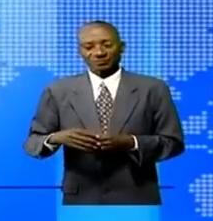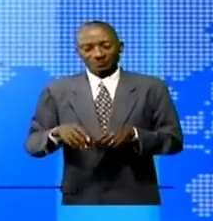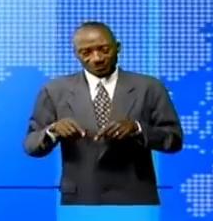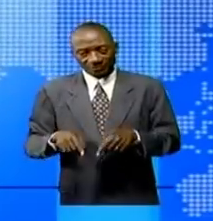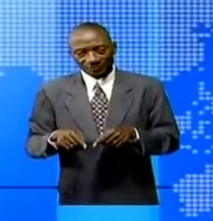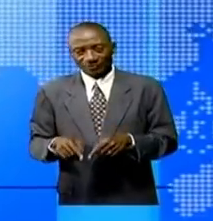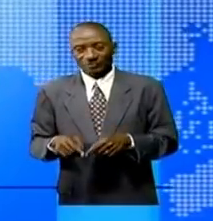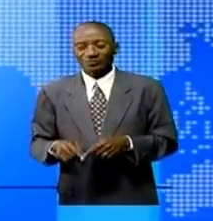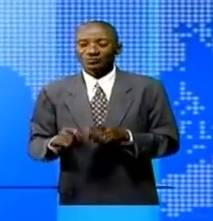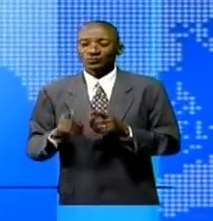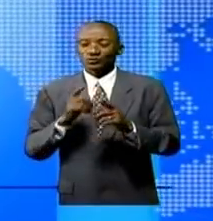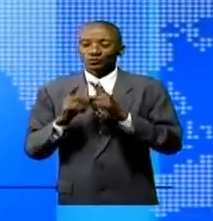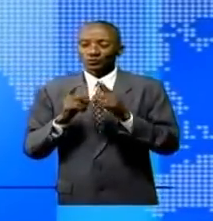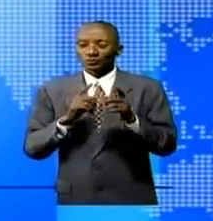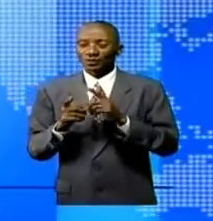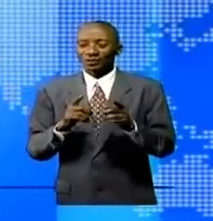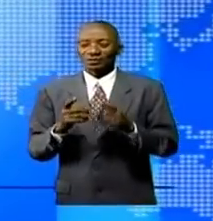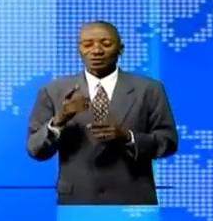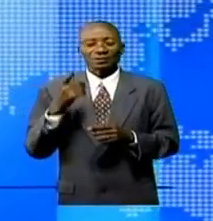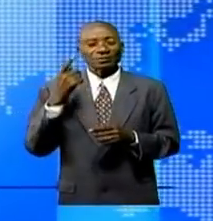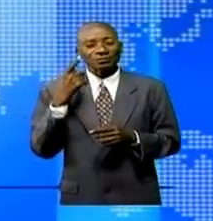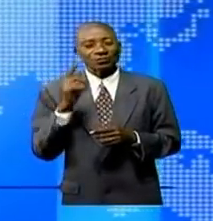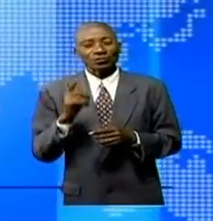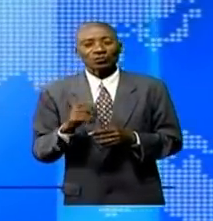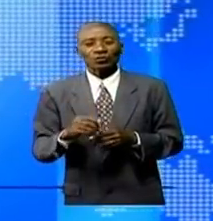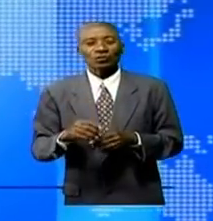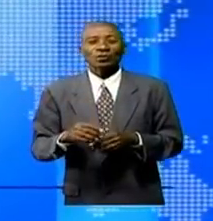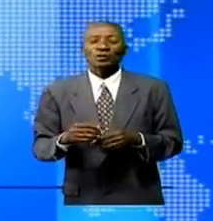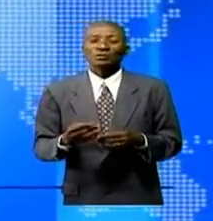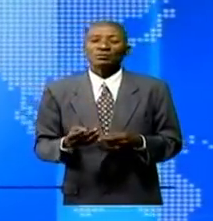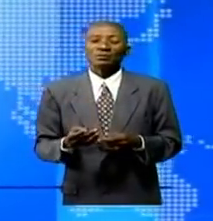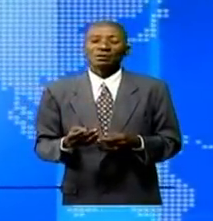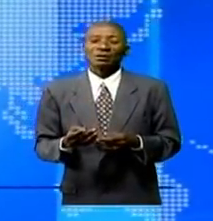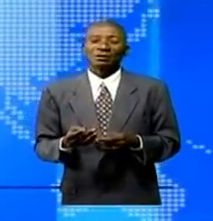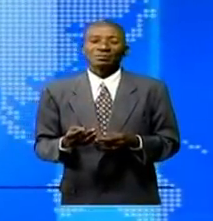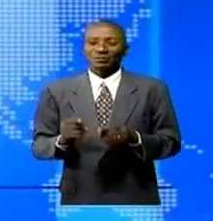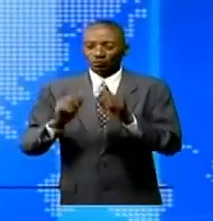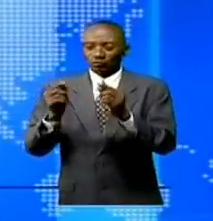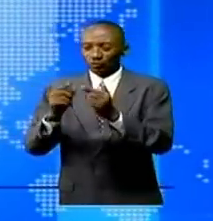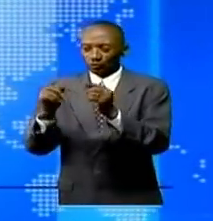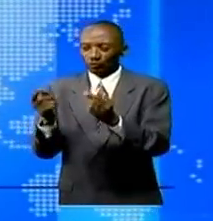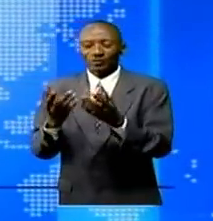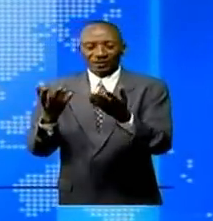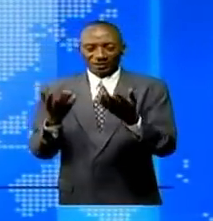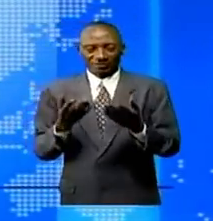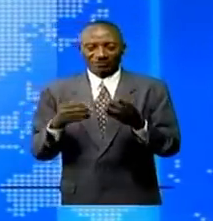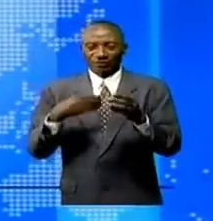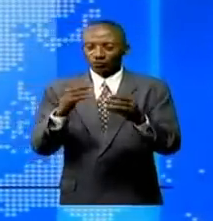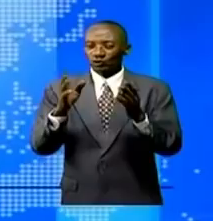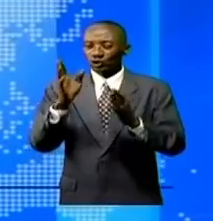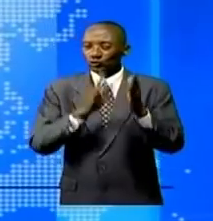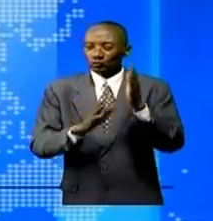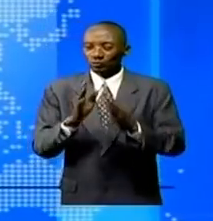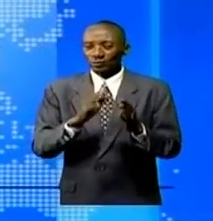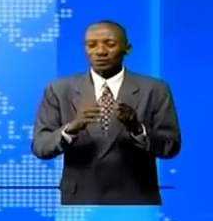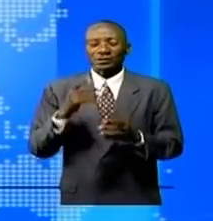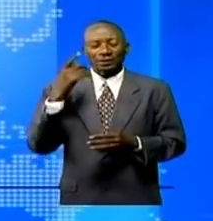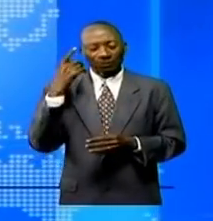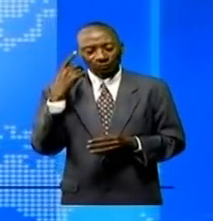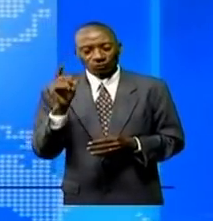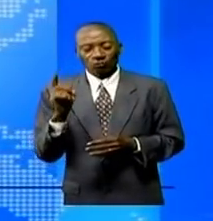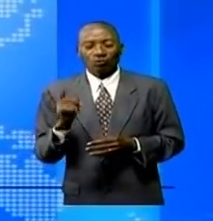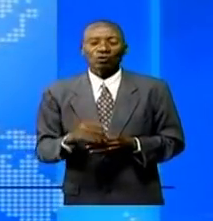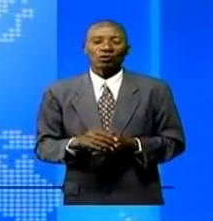dire non à la déstabilisation des institutions de la République. Pour ce faire, ils ont mobilisé la population de Matadi à barrer la